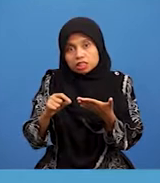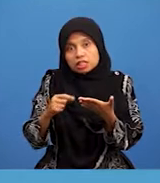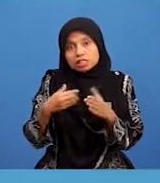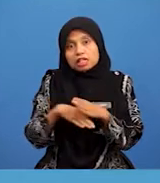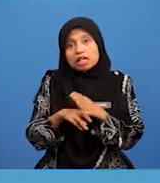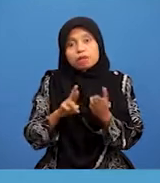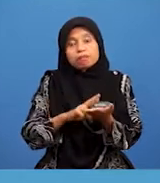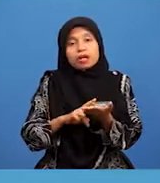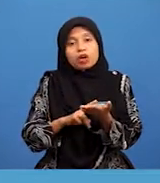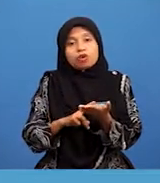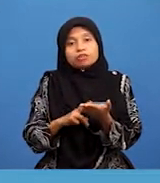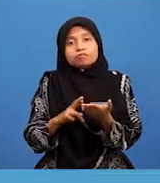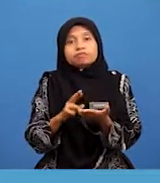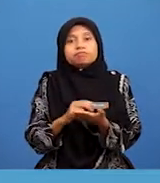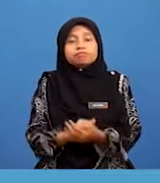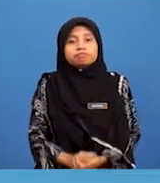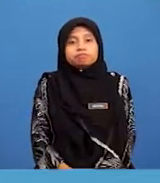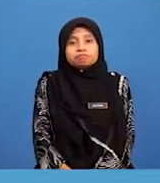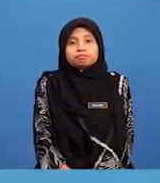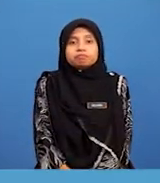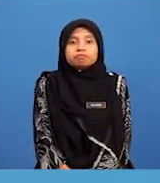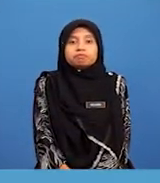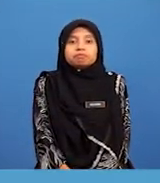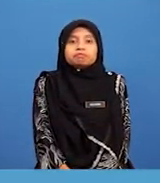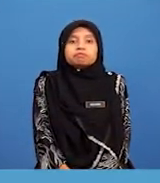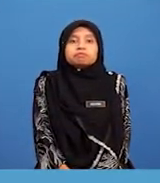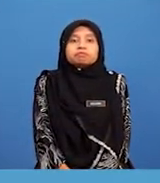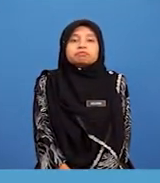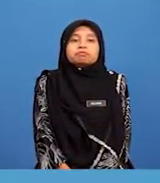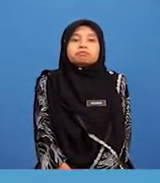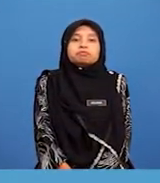perekodan anda di dalam leja.